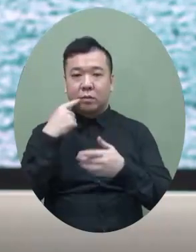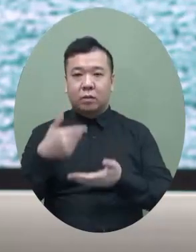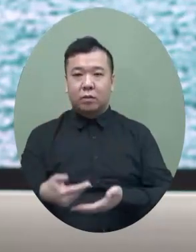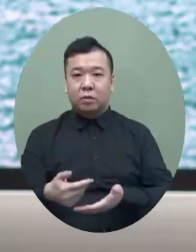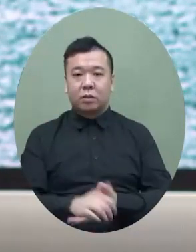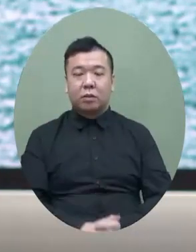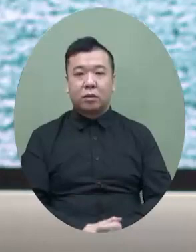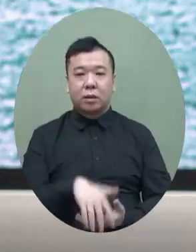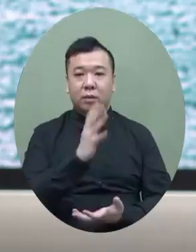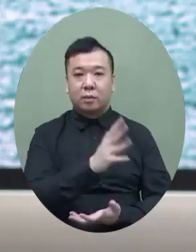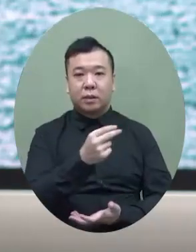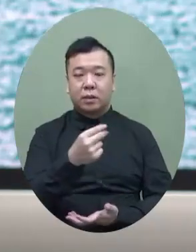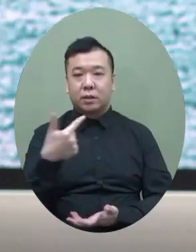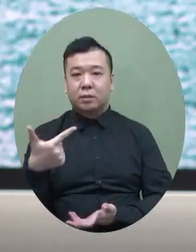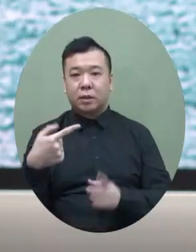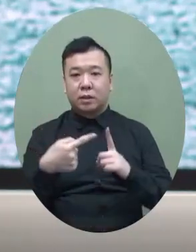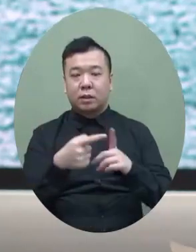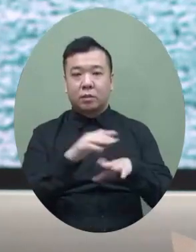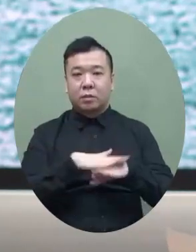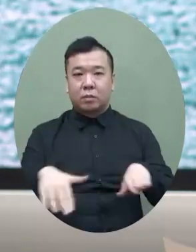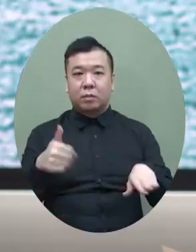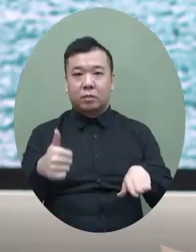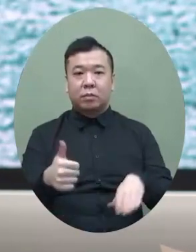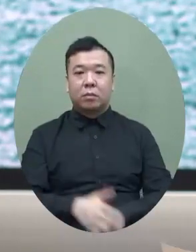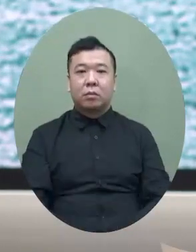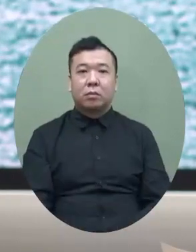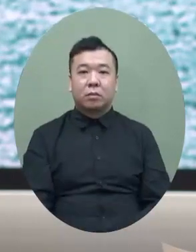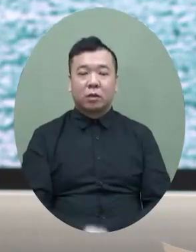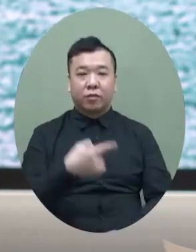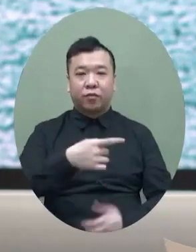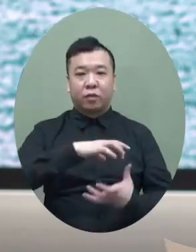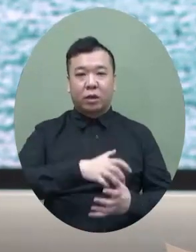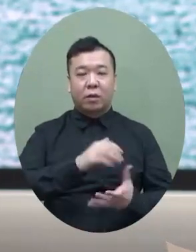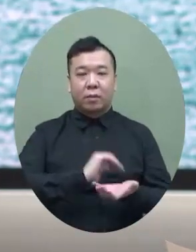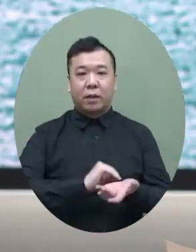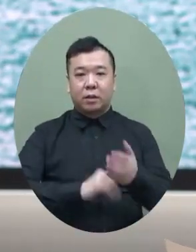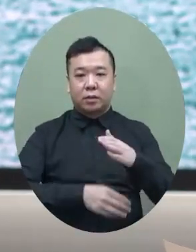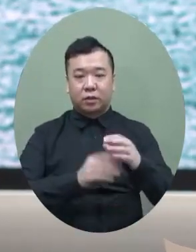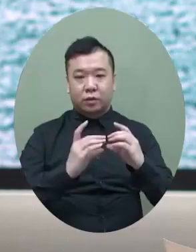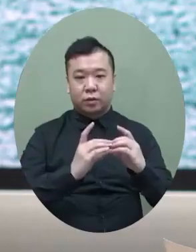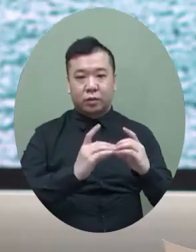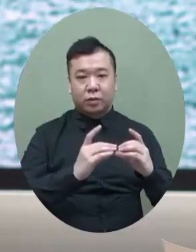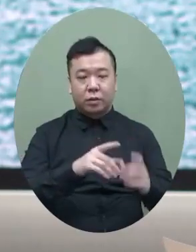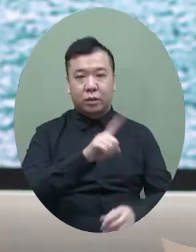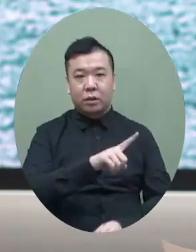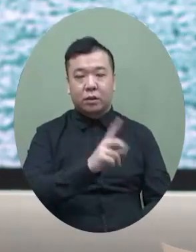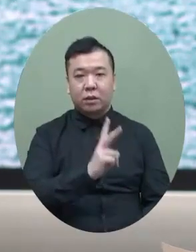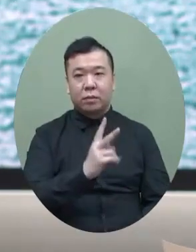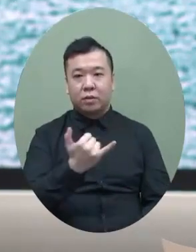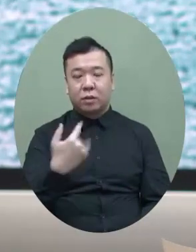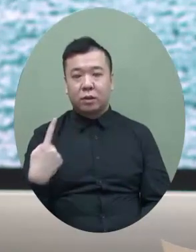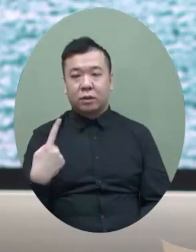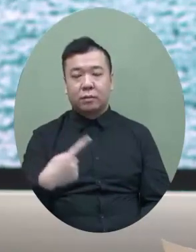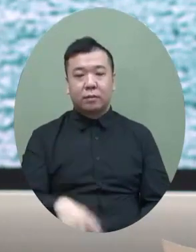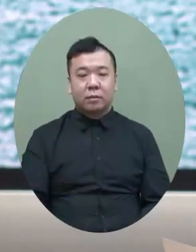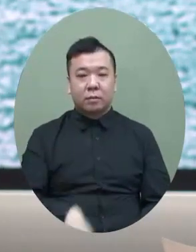重，578人情況穩定。現時負壓病房病床的數目是1261張，使